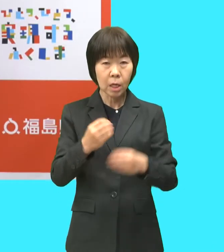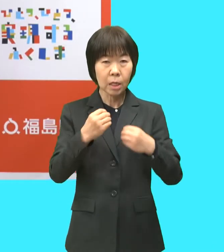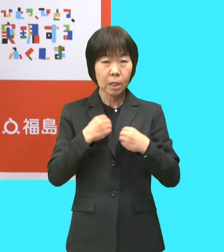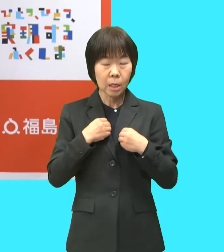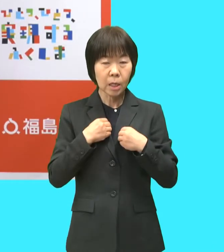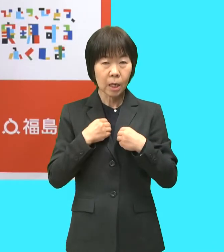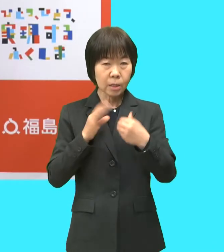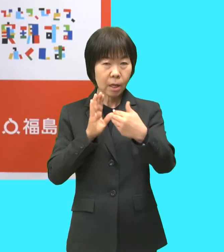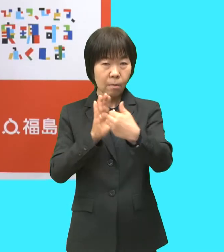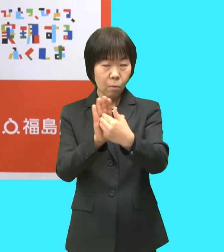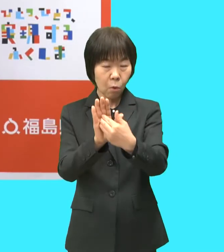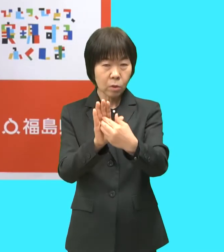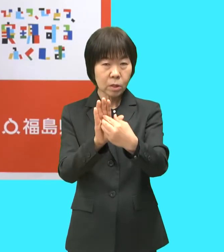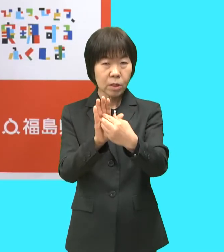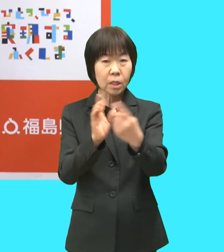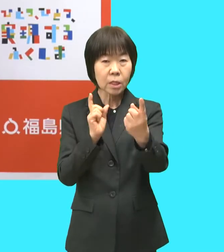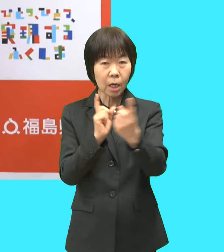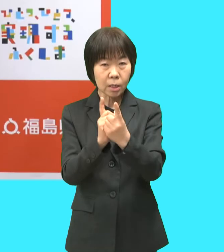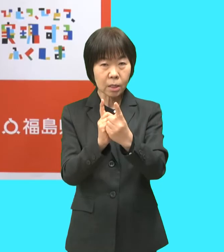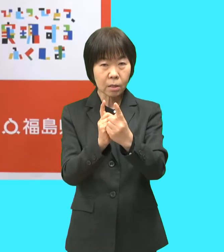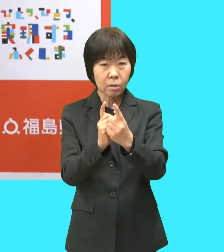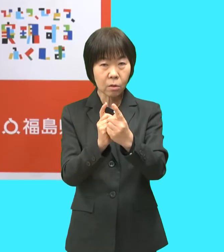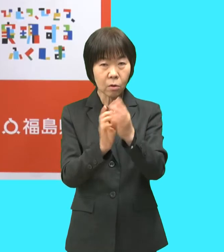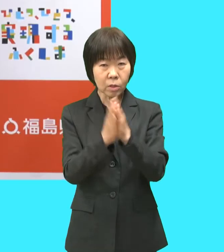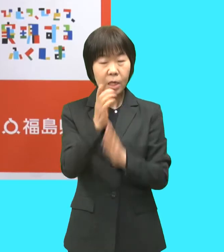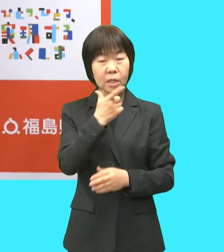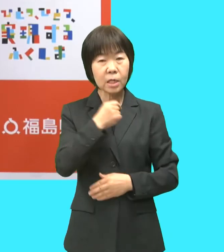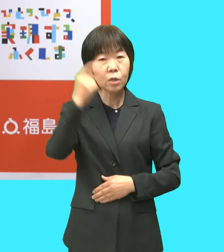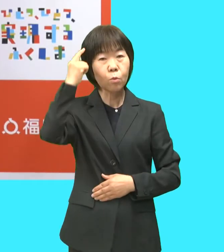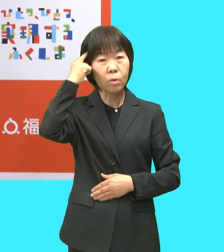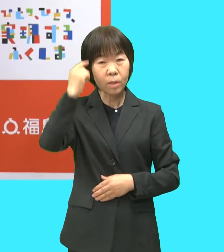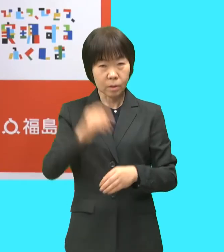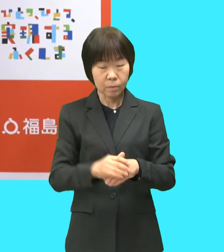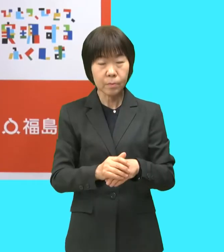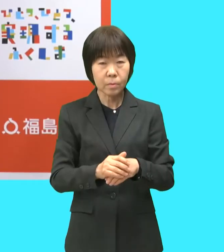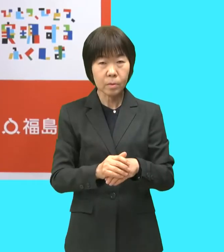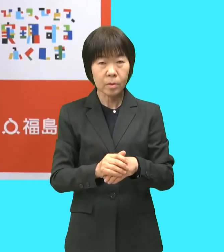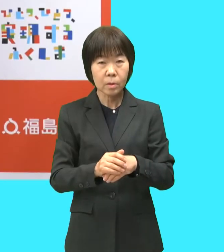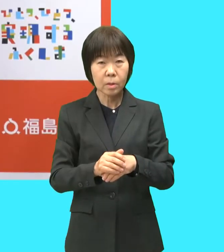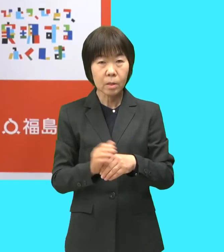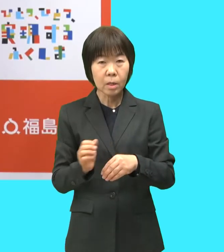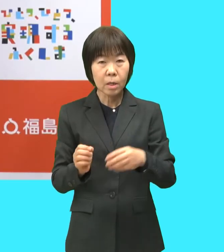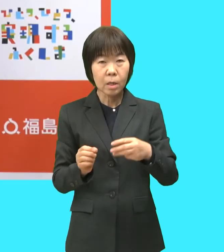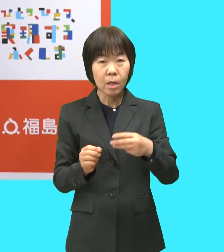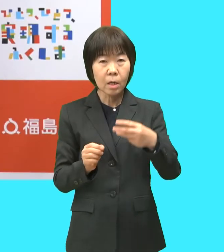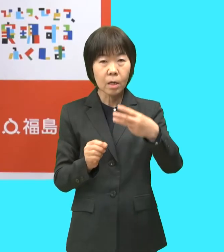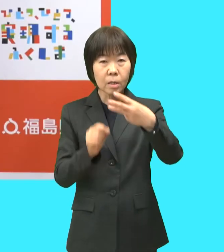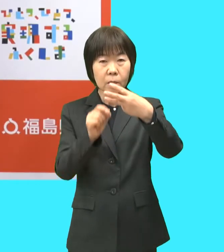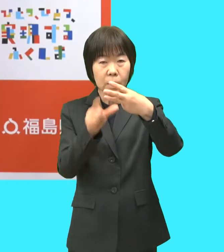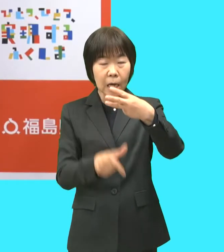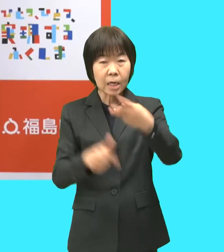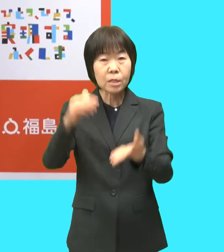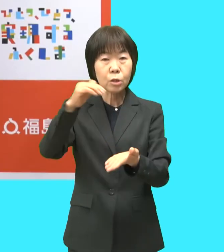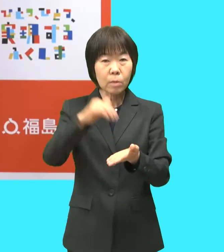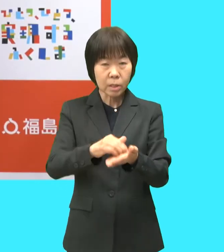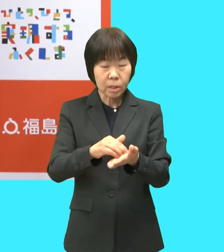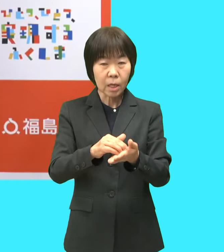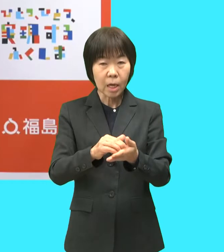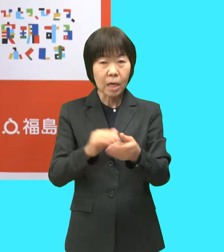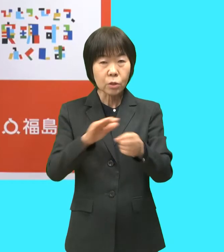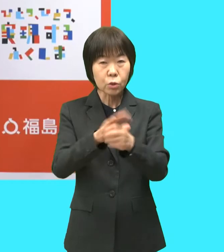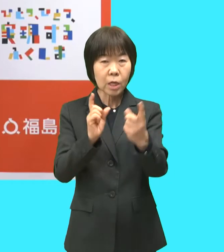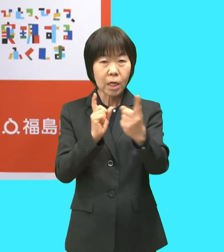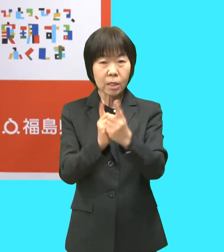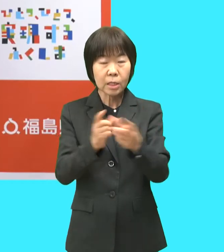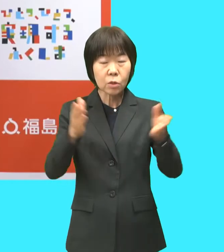対策に取り組んでいただきたいと思います。でまた今月末で重点対策の期間一旦一